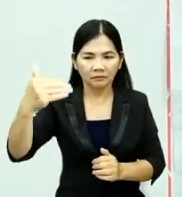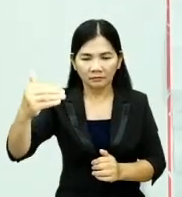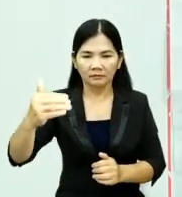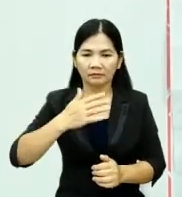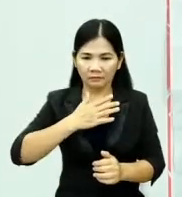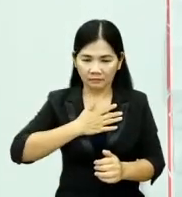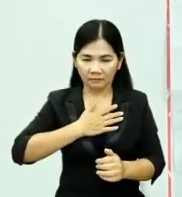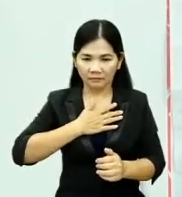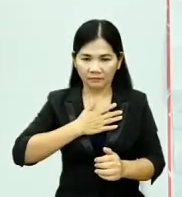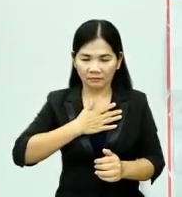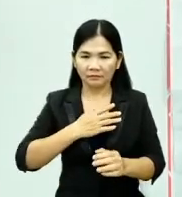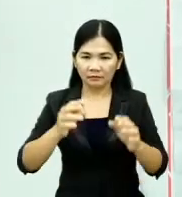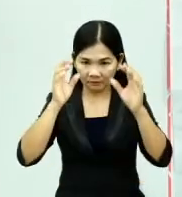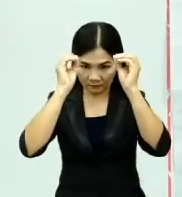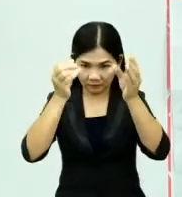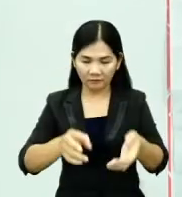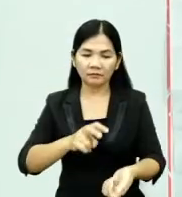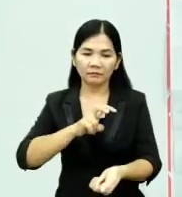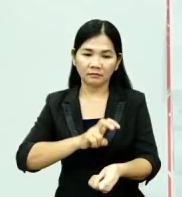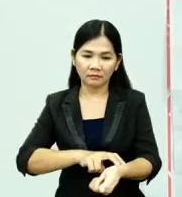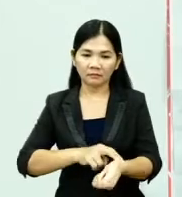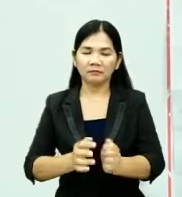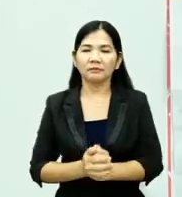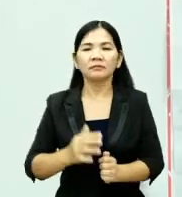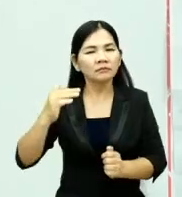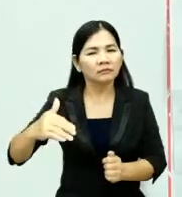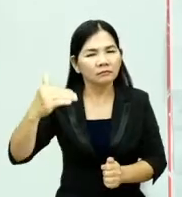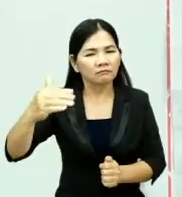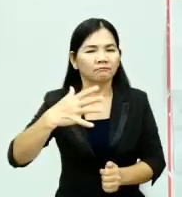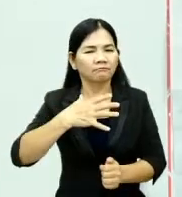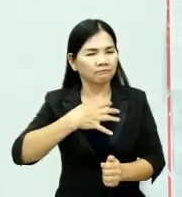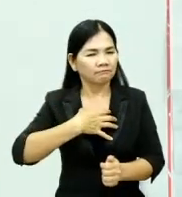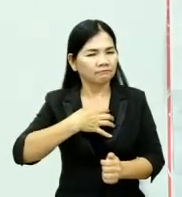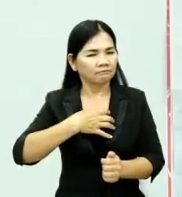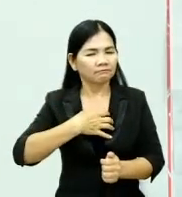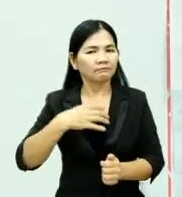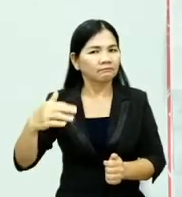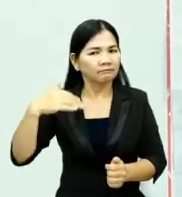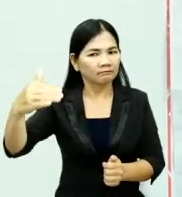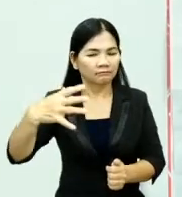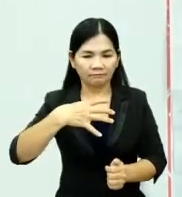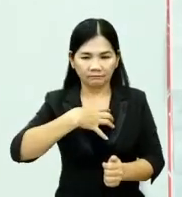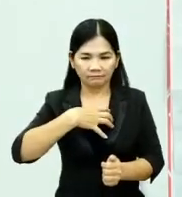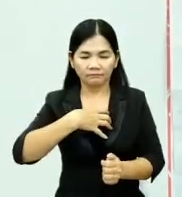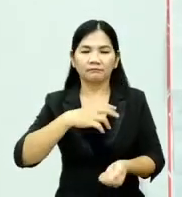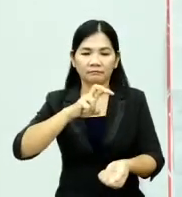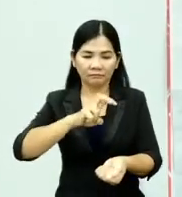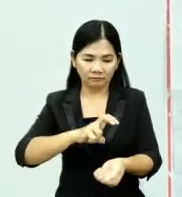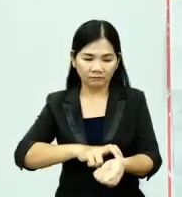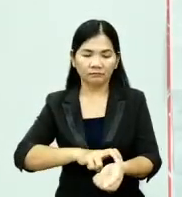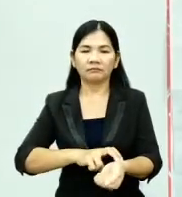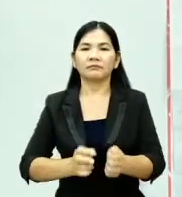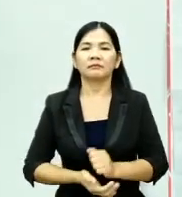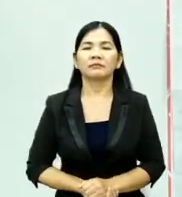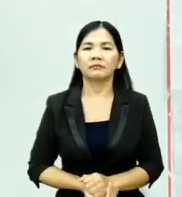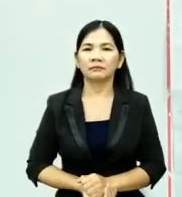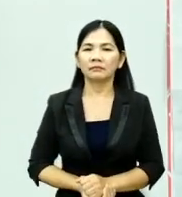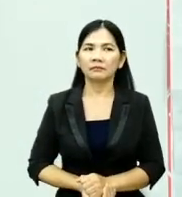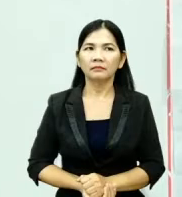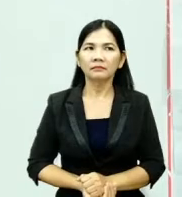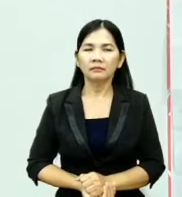chọn khlái chia kru bẹt chà làm đầu tiết cốt là cốt nhóm chọn khlái chia kru